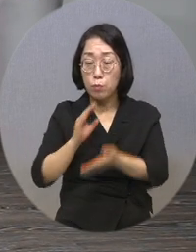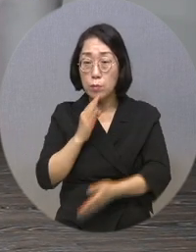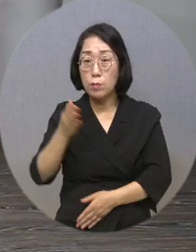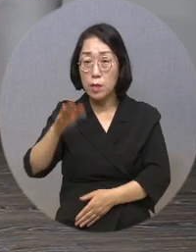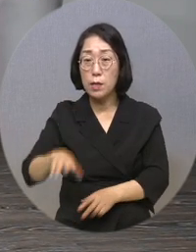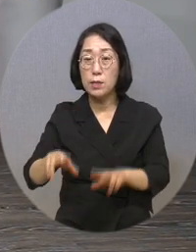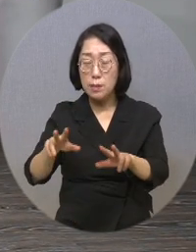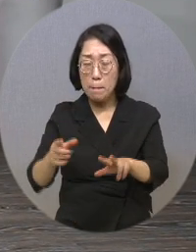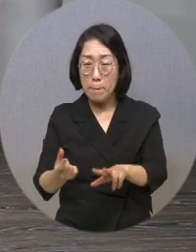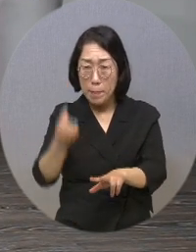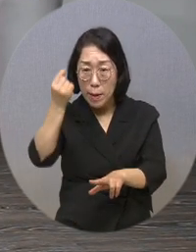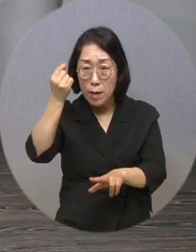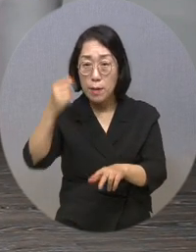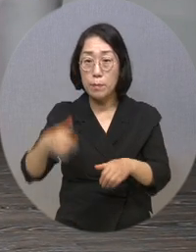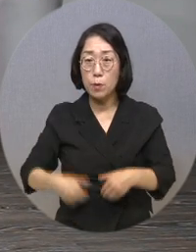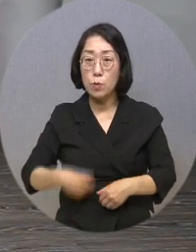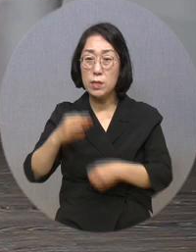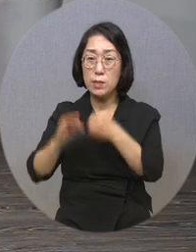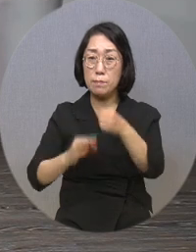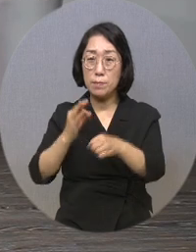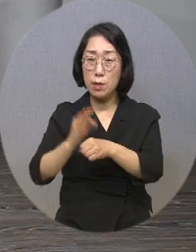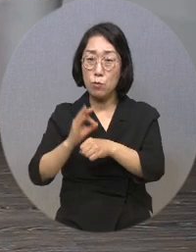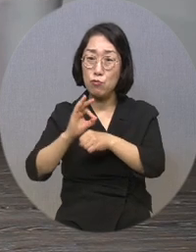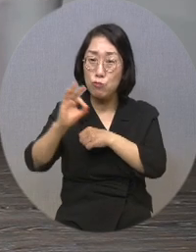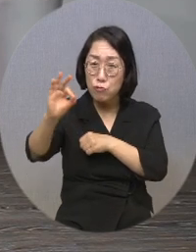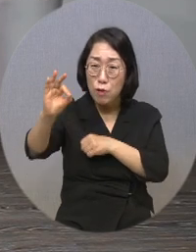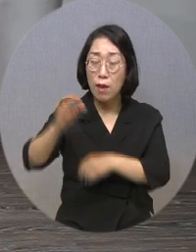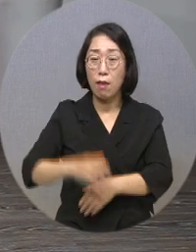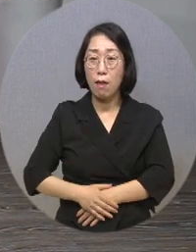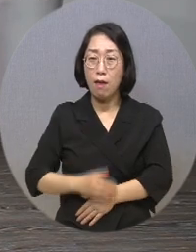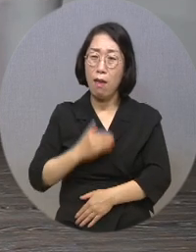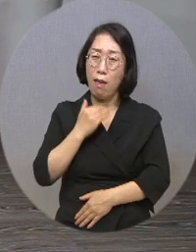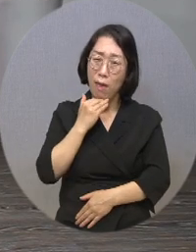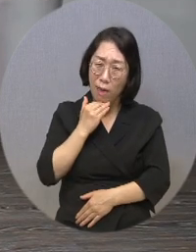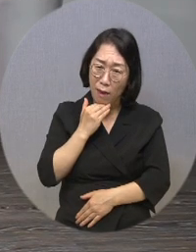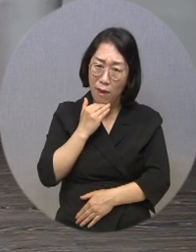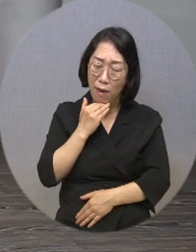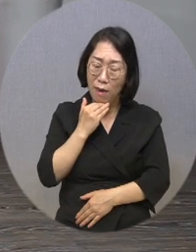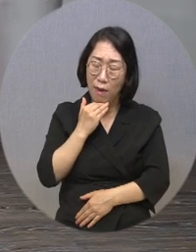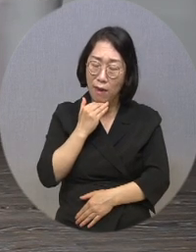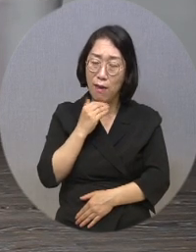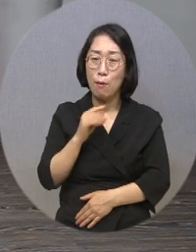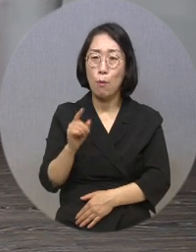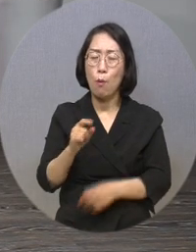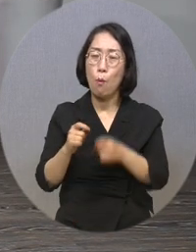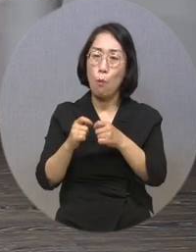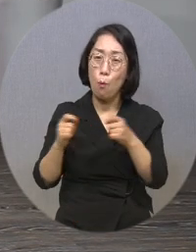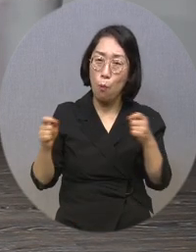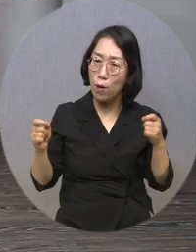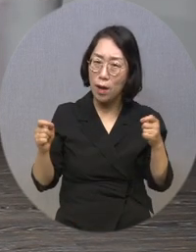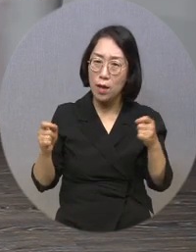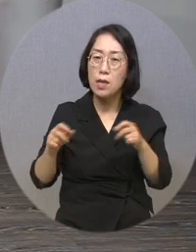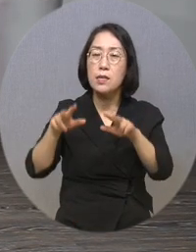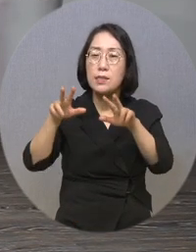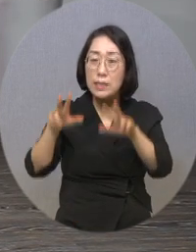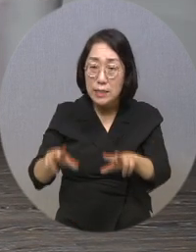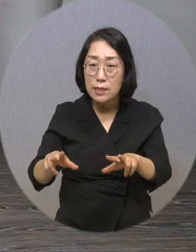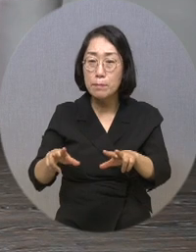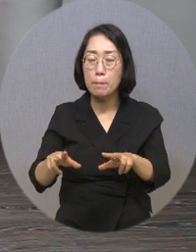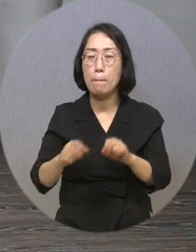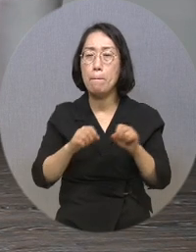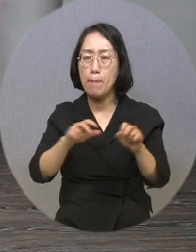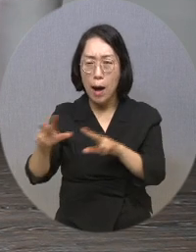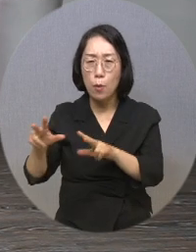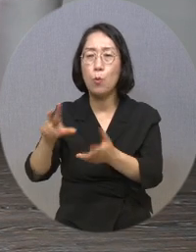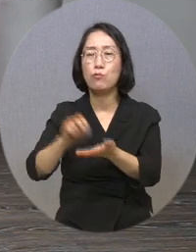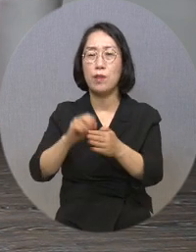어려운 상황에서 10년 이후에 편한 들 당연히 편해져야 되겠지만 지금 당장이 힘들지 않습니까?